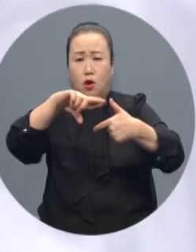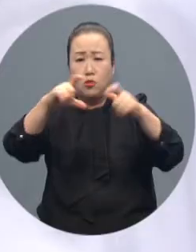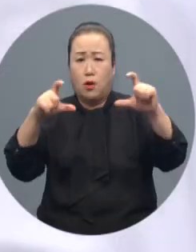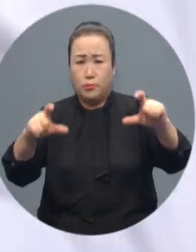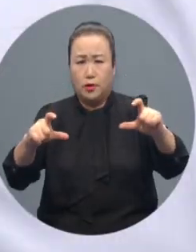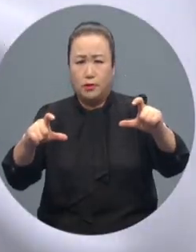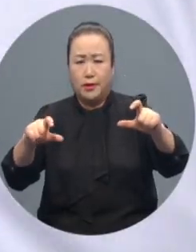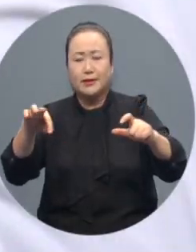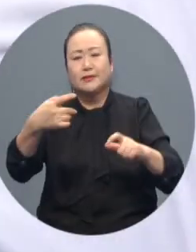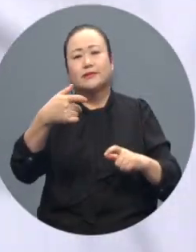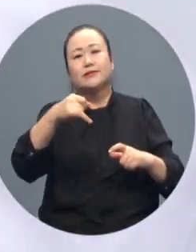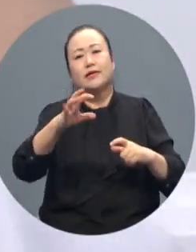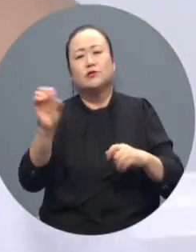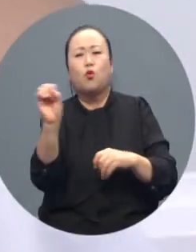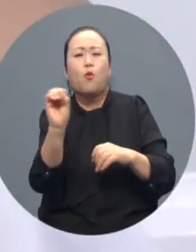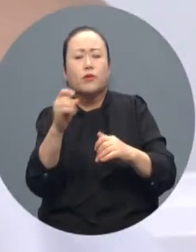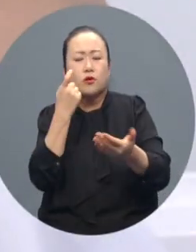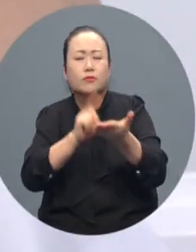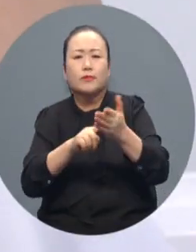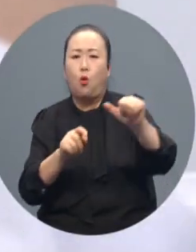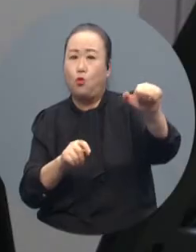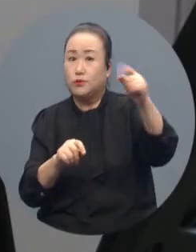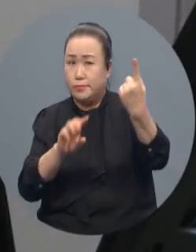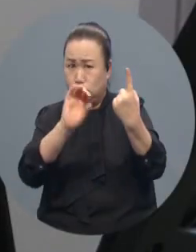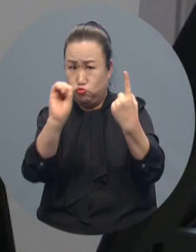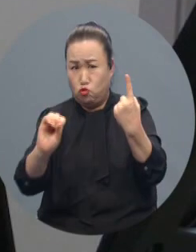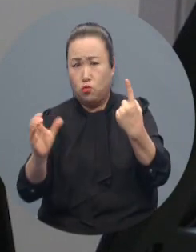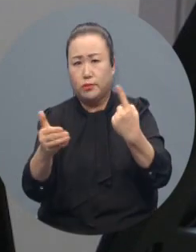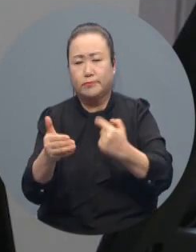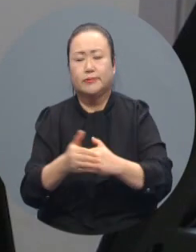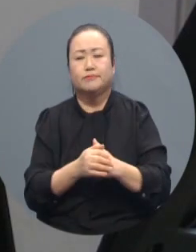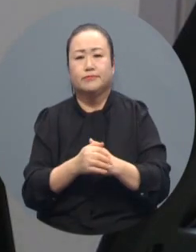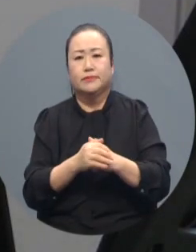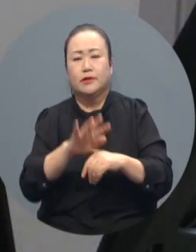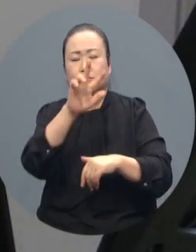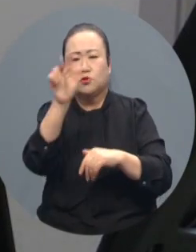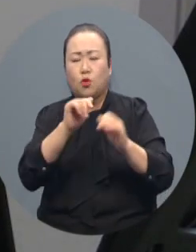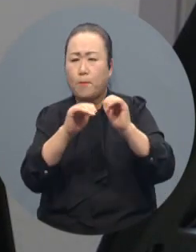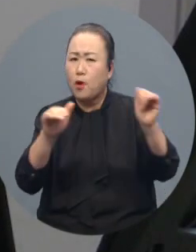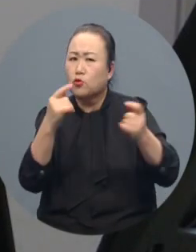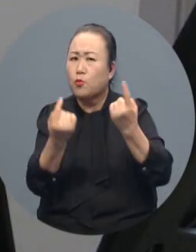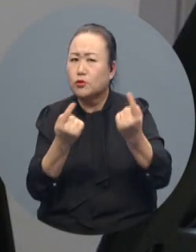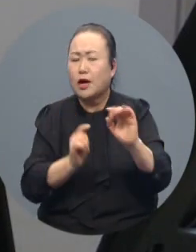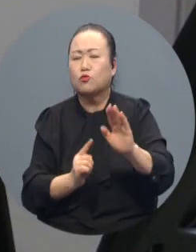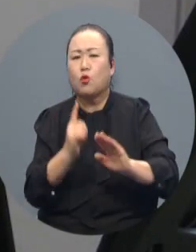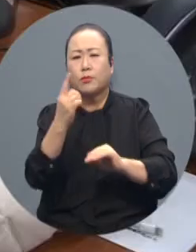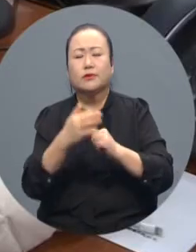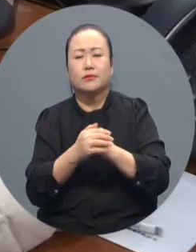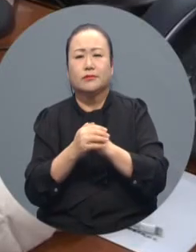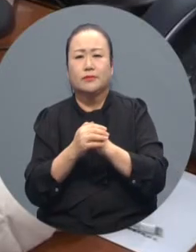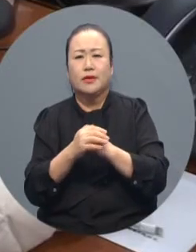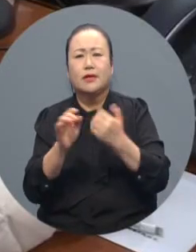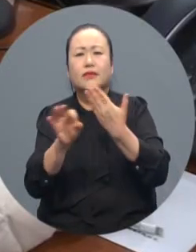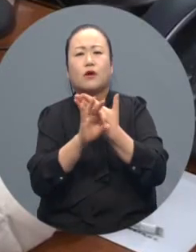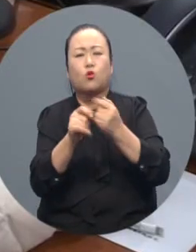경남권에서 스텔스 오미크론 검출률은 51%에 달합니다. 전국 평균보다 높은 것으로 나타나